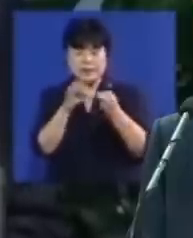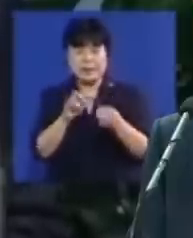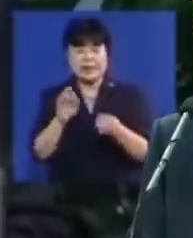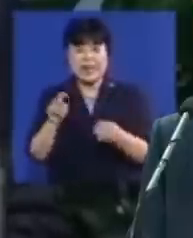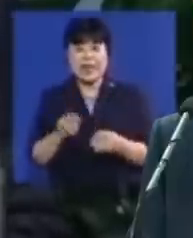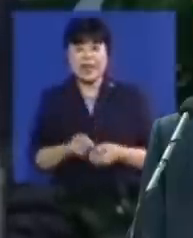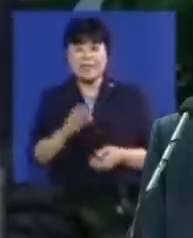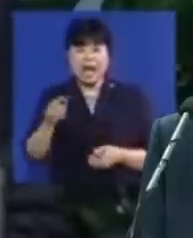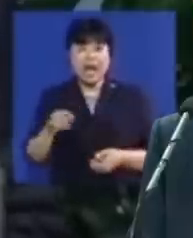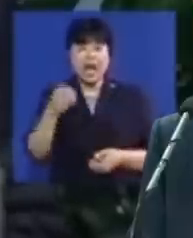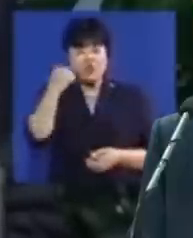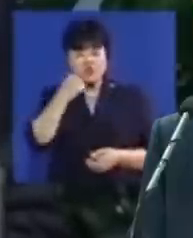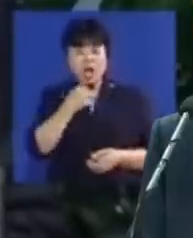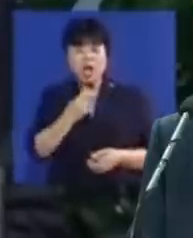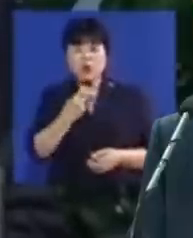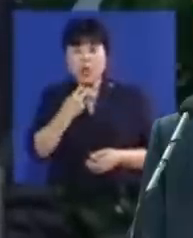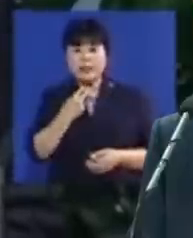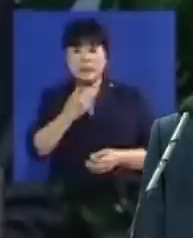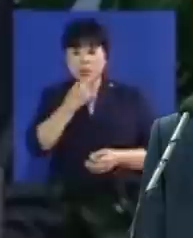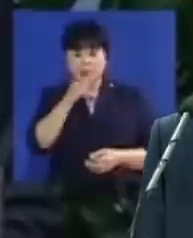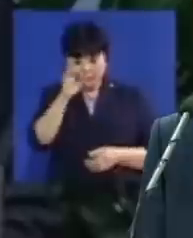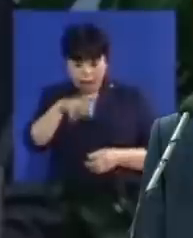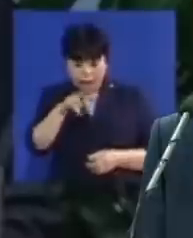마태복음, 마가복음, 누가복음, 요한복음을